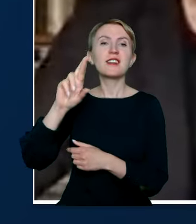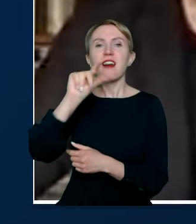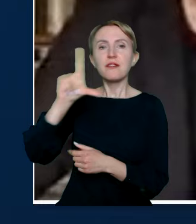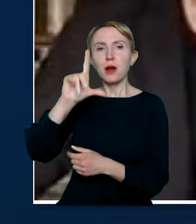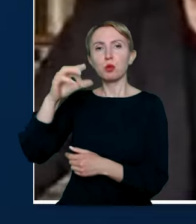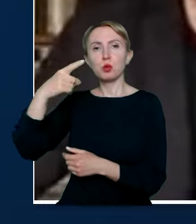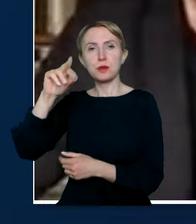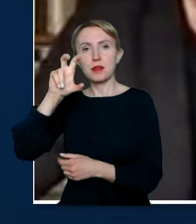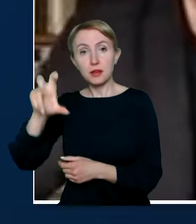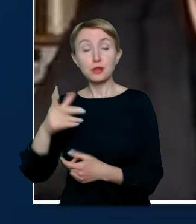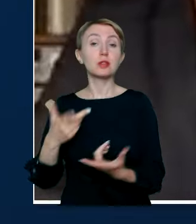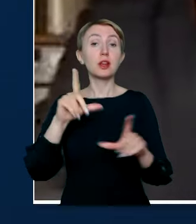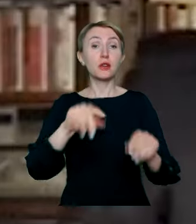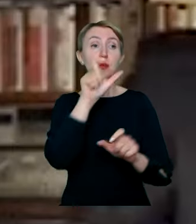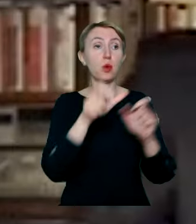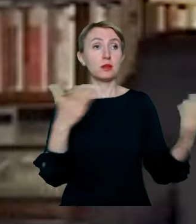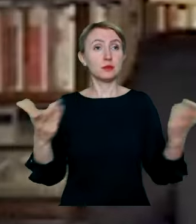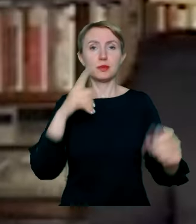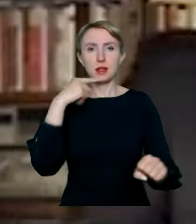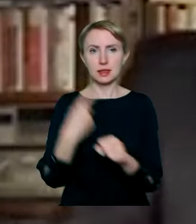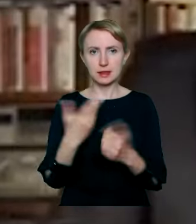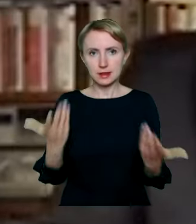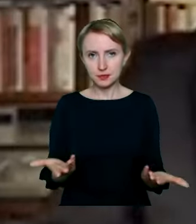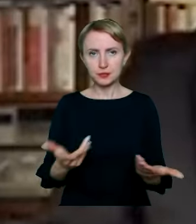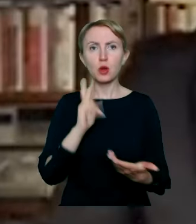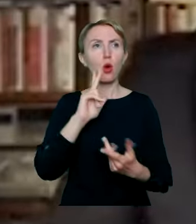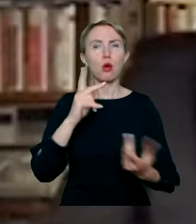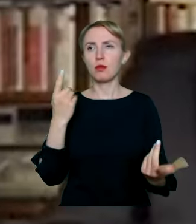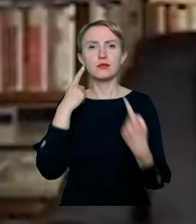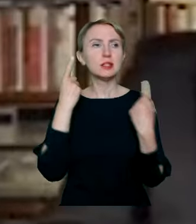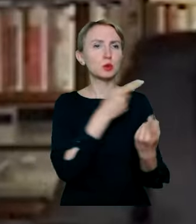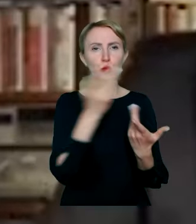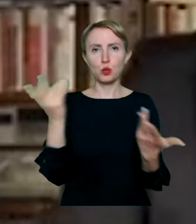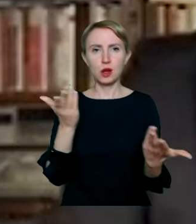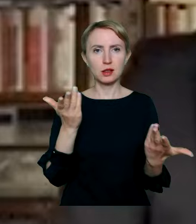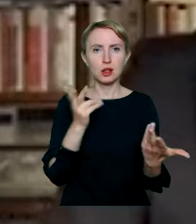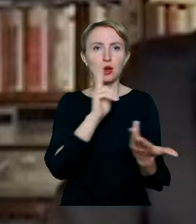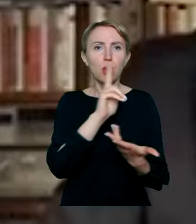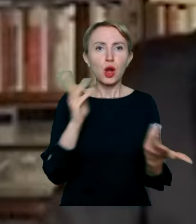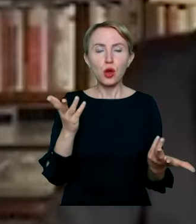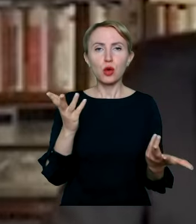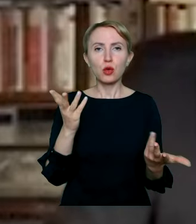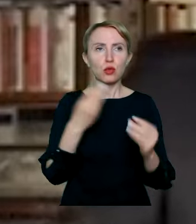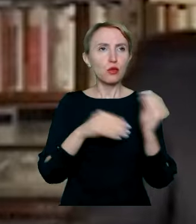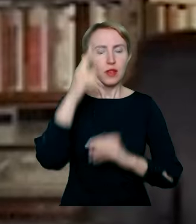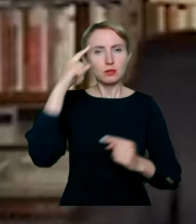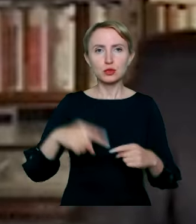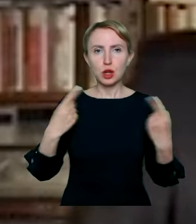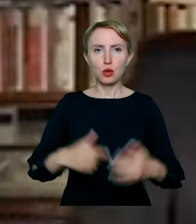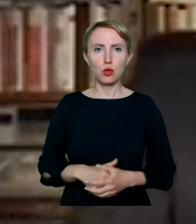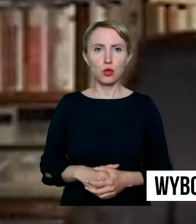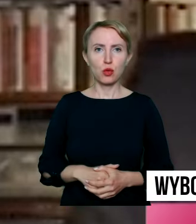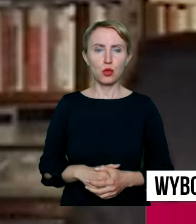teraz wyborco, podejmij decyzję, kogo posłuchasz, prawda? Czyje słowa będą dla ciebie bardziej przekonujące,